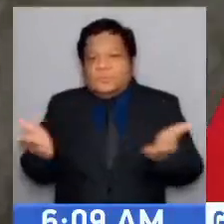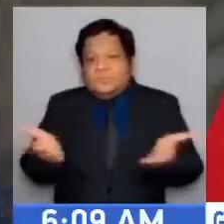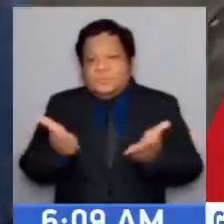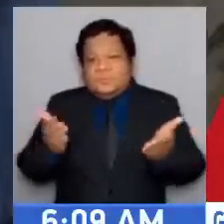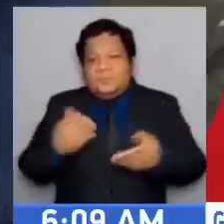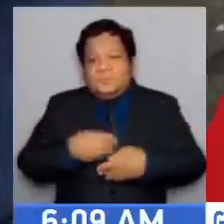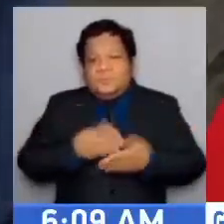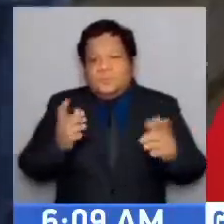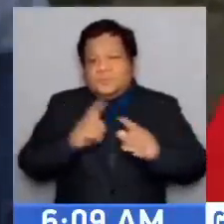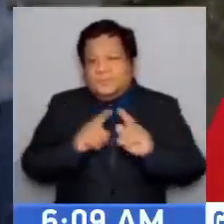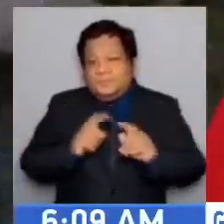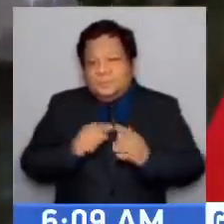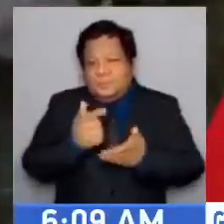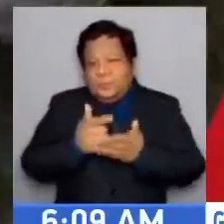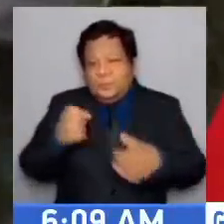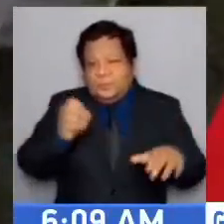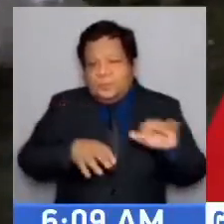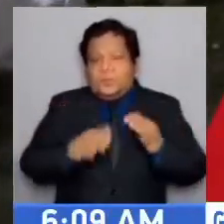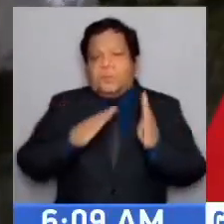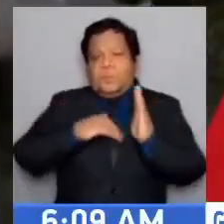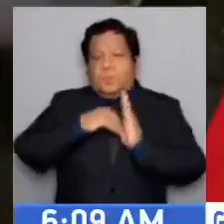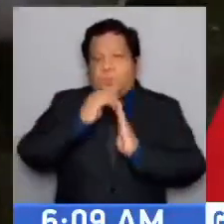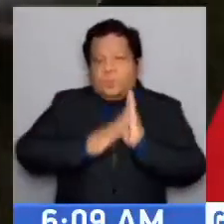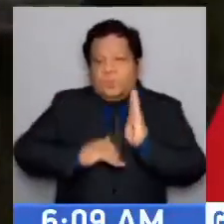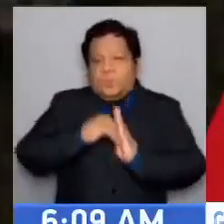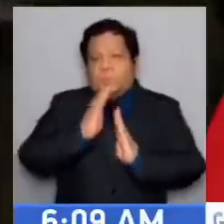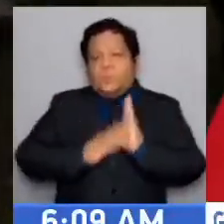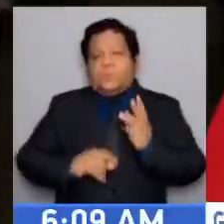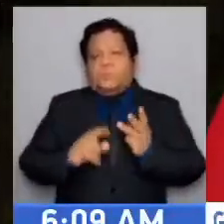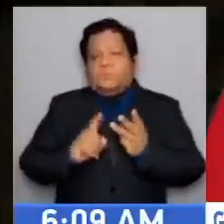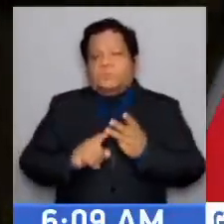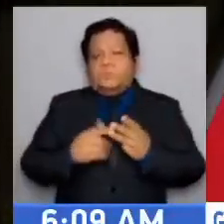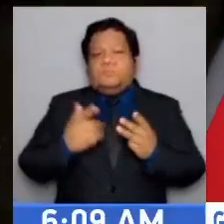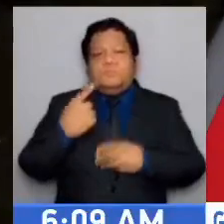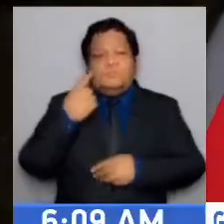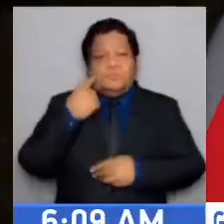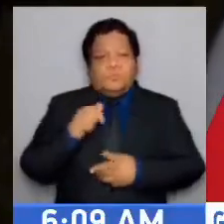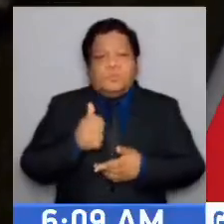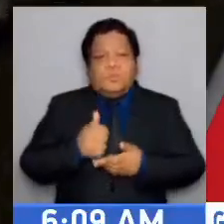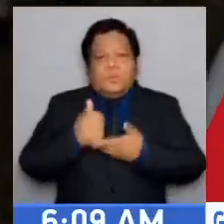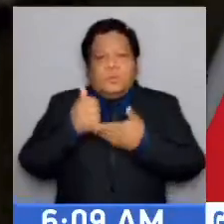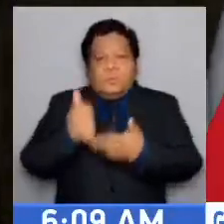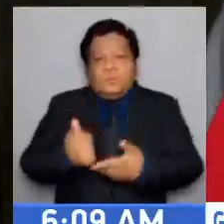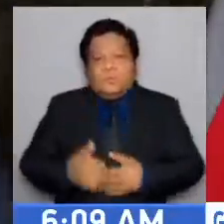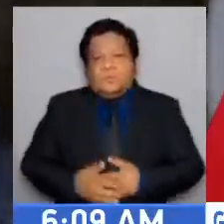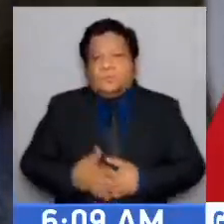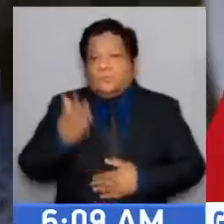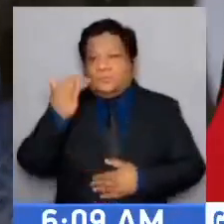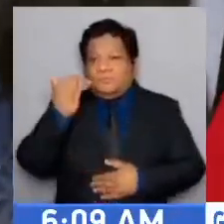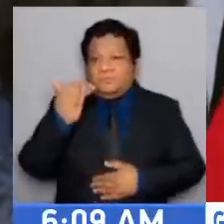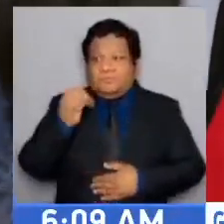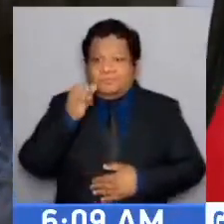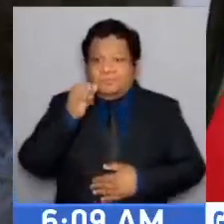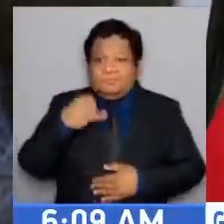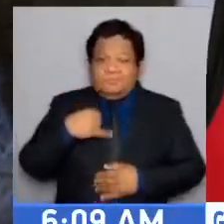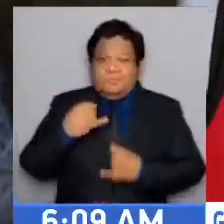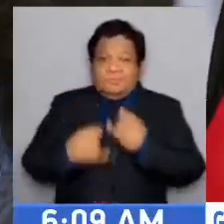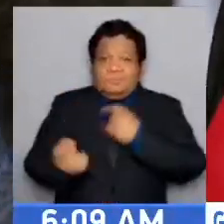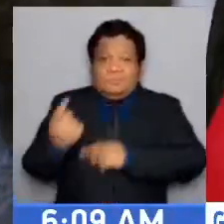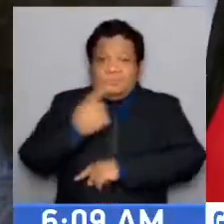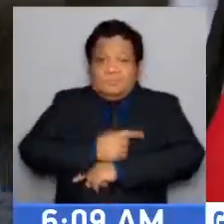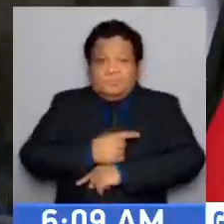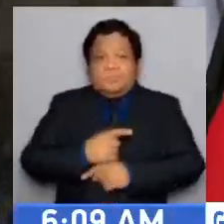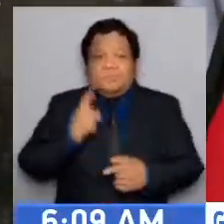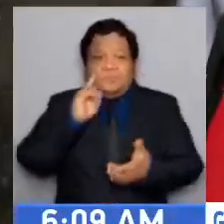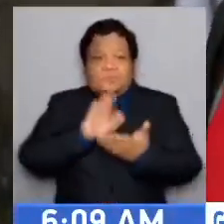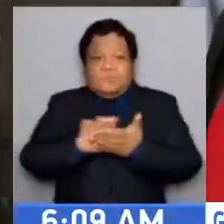Ito, pintura, brush. Ayan, para ho makatulog dahil sabi nga, hanggang kahapon na yung last day ng paglilinis ng mga kababayan natin